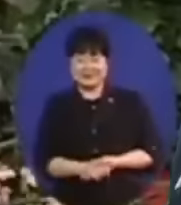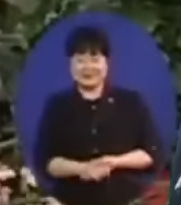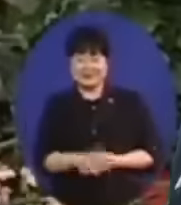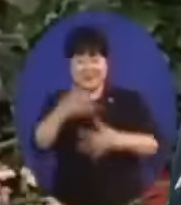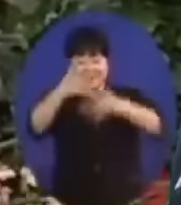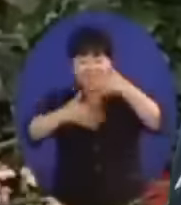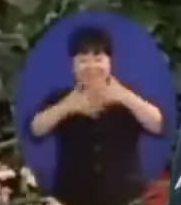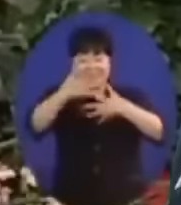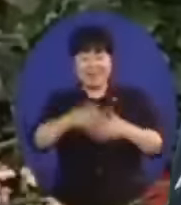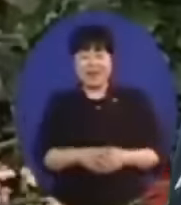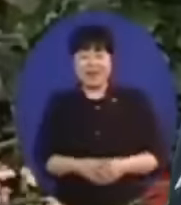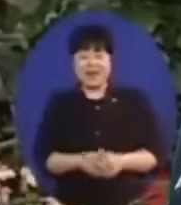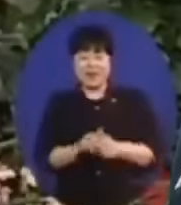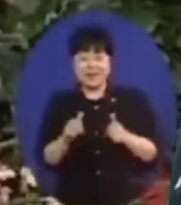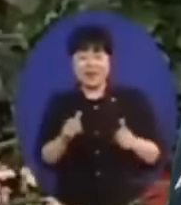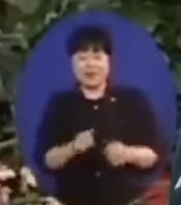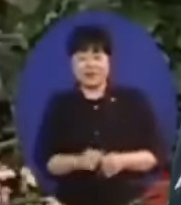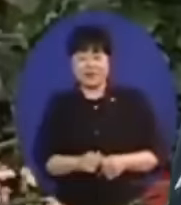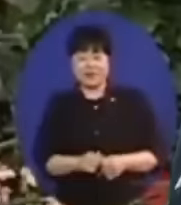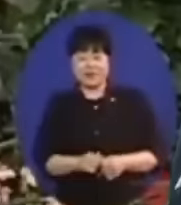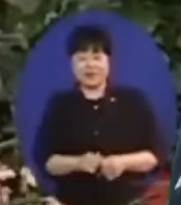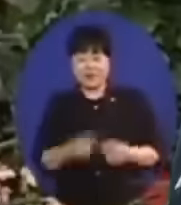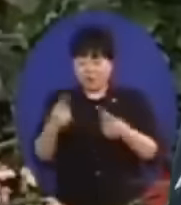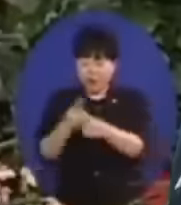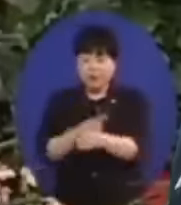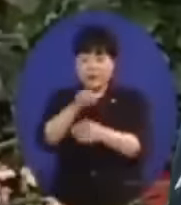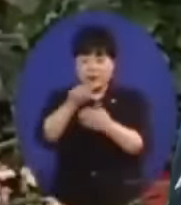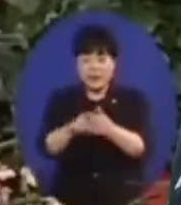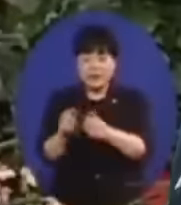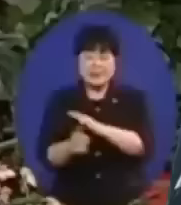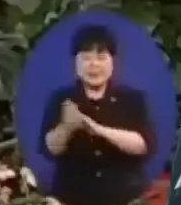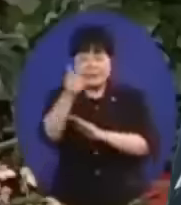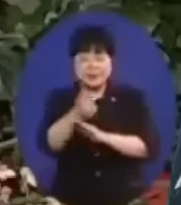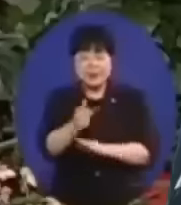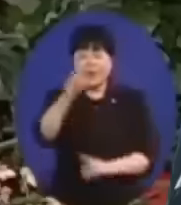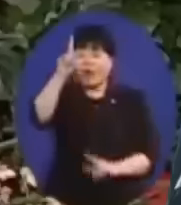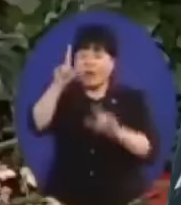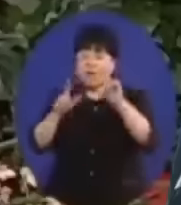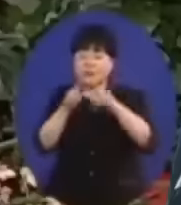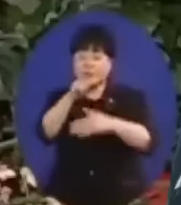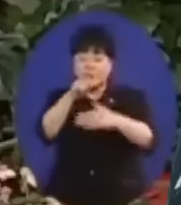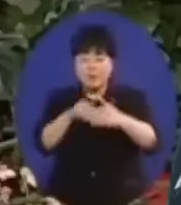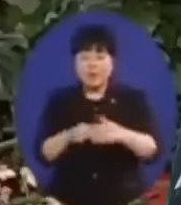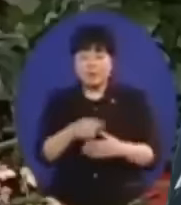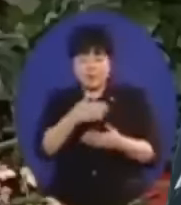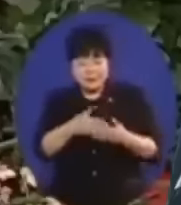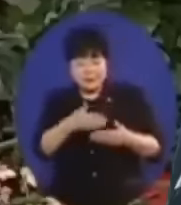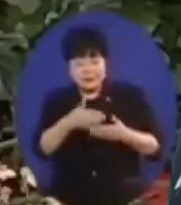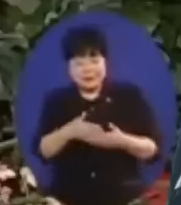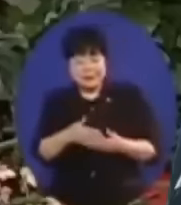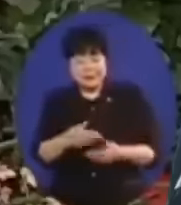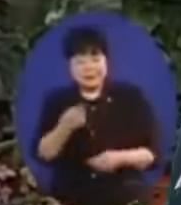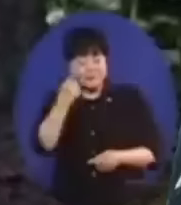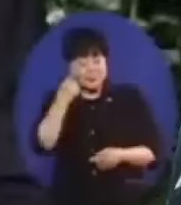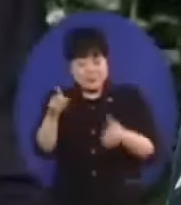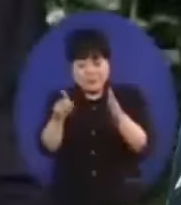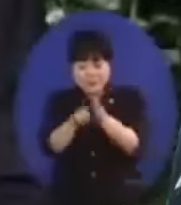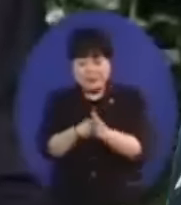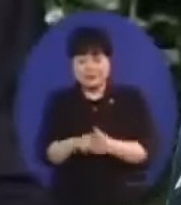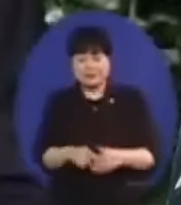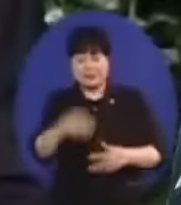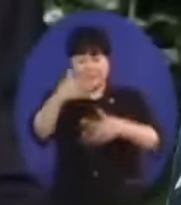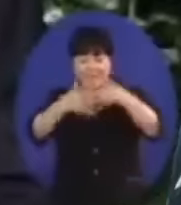영화 배우로 진로를 바꾸었을 때에도 성공한 영화 배우의 모습을 마음속에 생생하게 그렸습니다. 영화